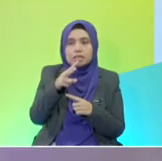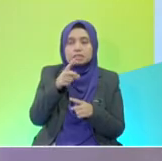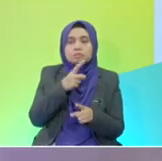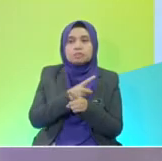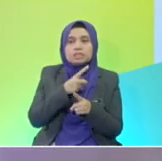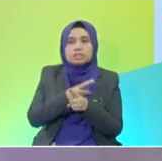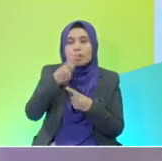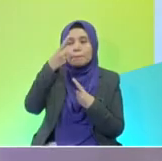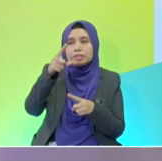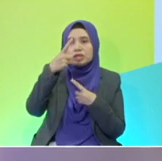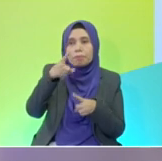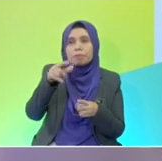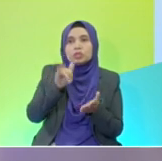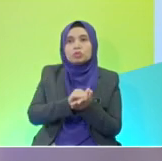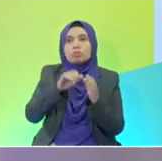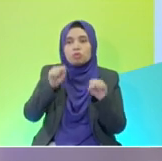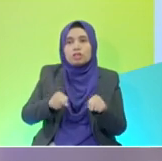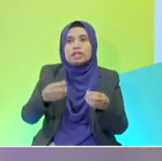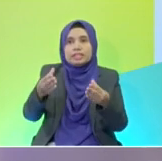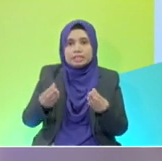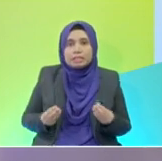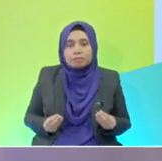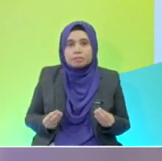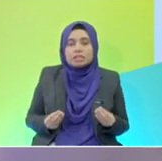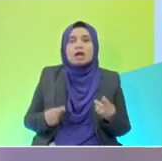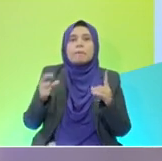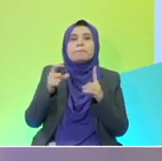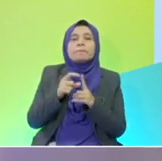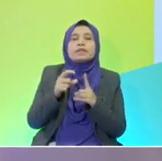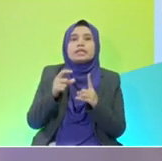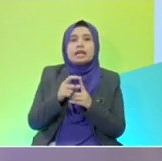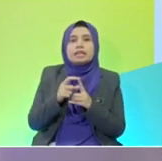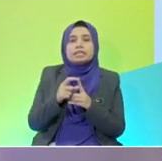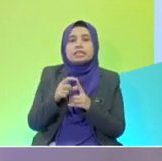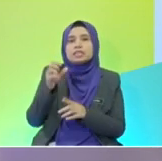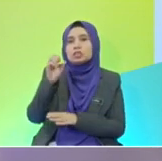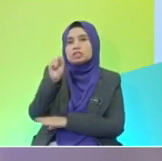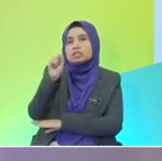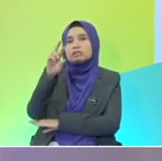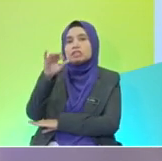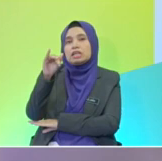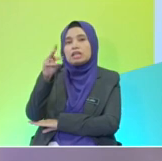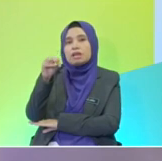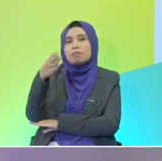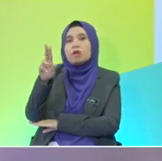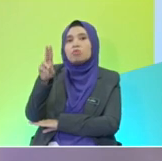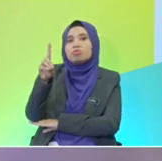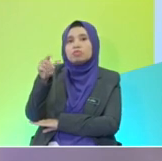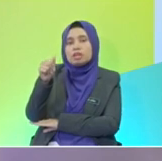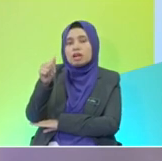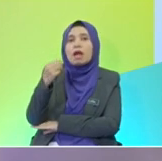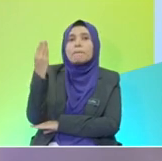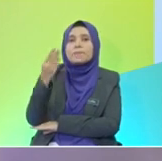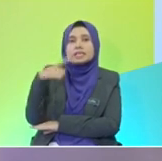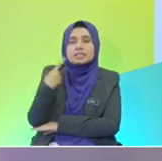jawaban-jawaban ini boleh diterima sebab perkataan-perkataan contoh macam marah sirip udah sebenarnya itu adalah kata yang biasa kita